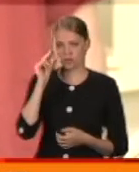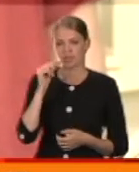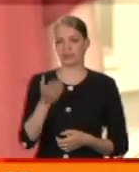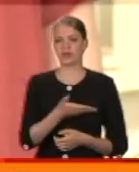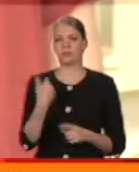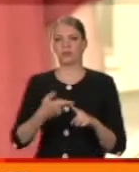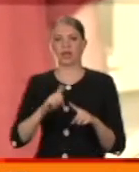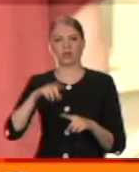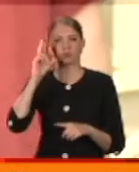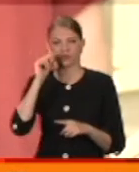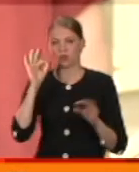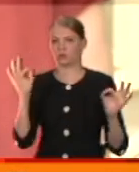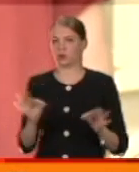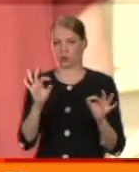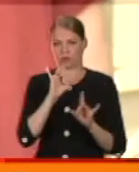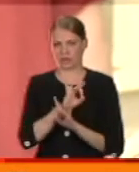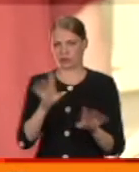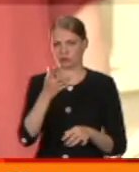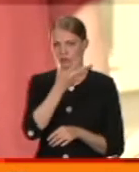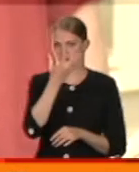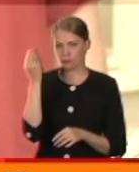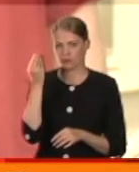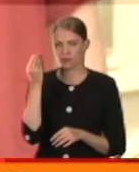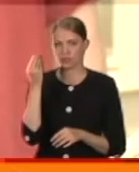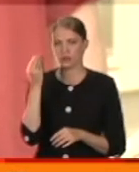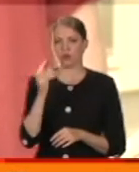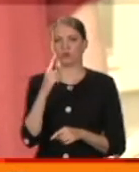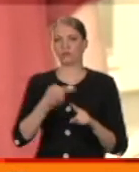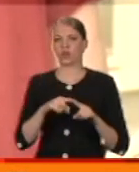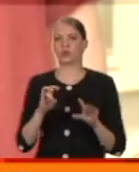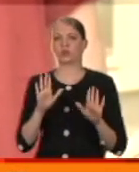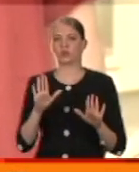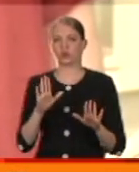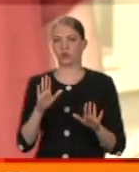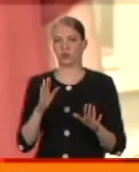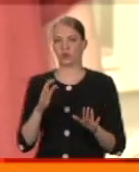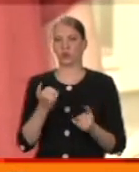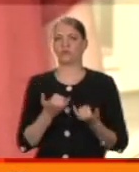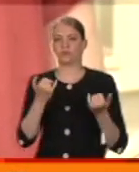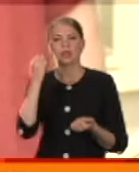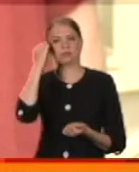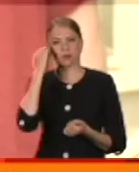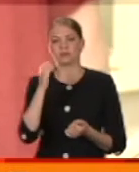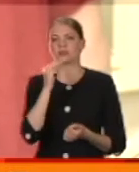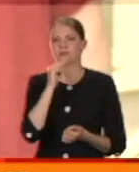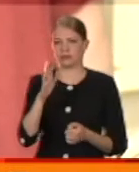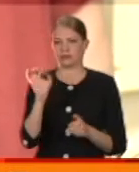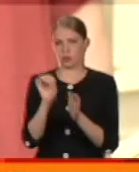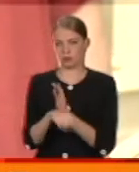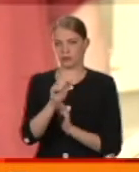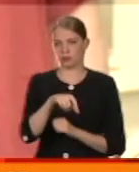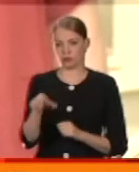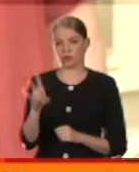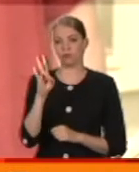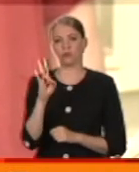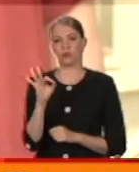Мы эту дату никогда не будем забывать, потому что это не только дань памяти тем невинно убитым людям,